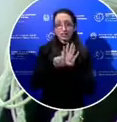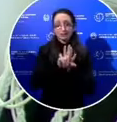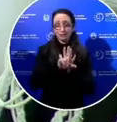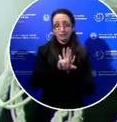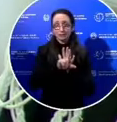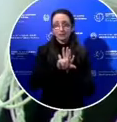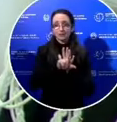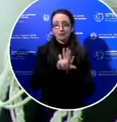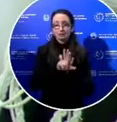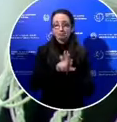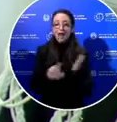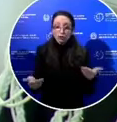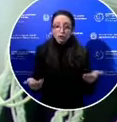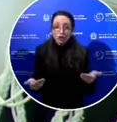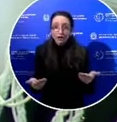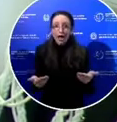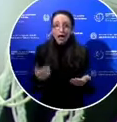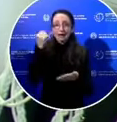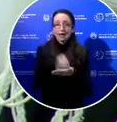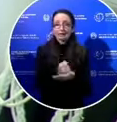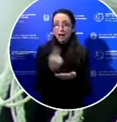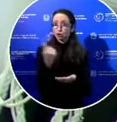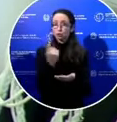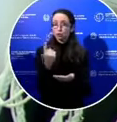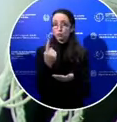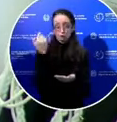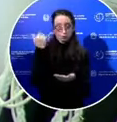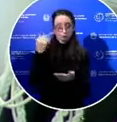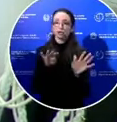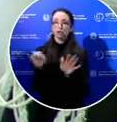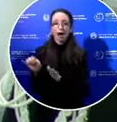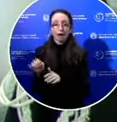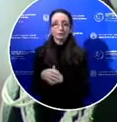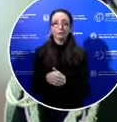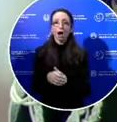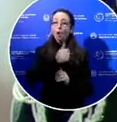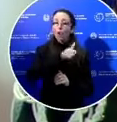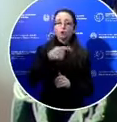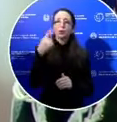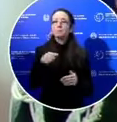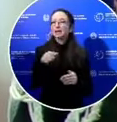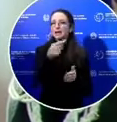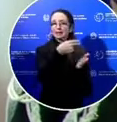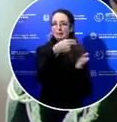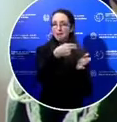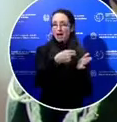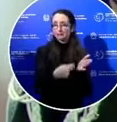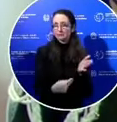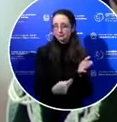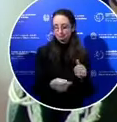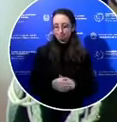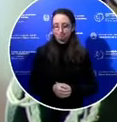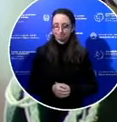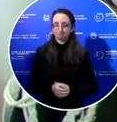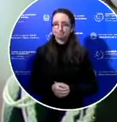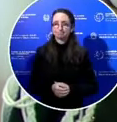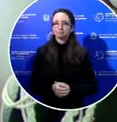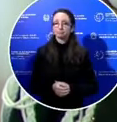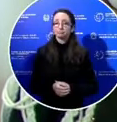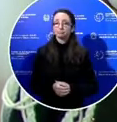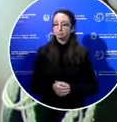quello che è il testo unico del 90, magari anche uno per ogni area tematica che siamo riusciti a toccare nei tavoli tecnici.